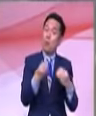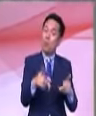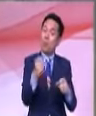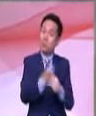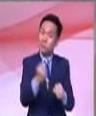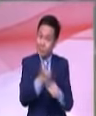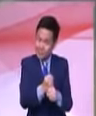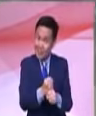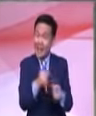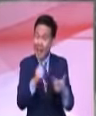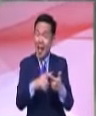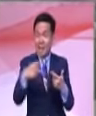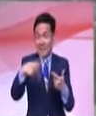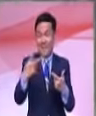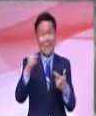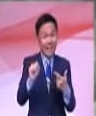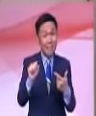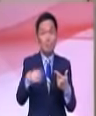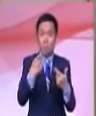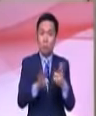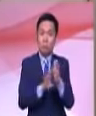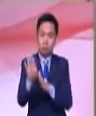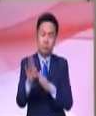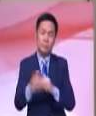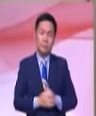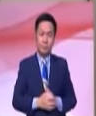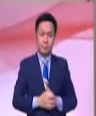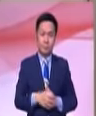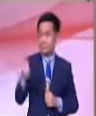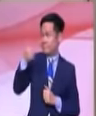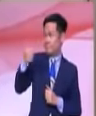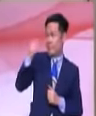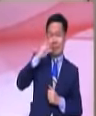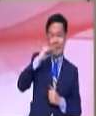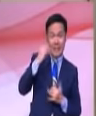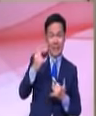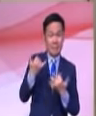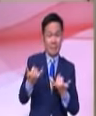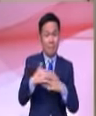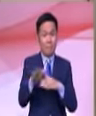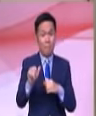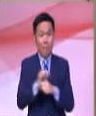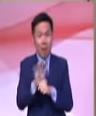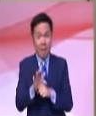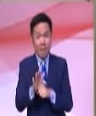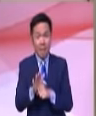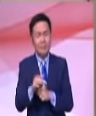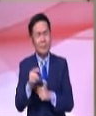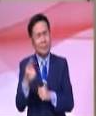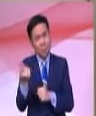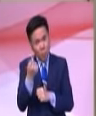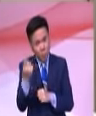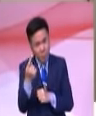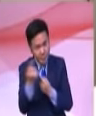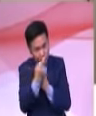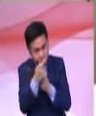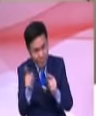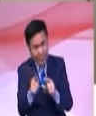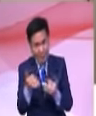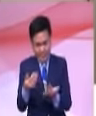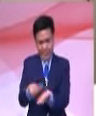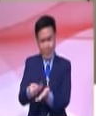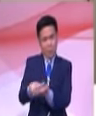pembangunan perusahaan kecil dan sederhana. Pemulihan ekonomi pasca COVID. Sebab saya sering menyebut perkara ini bahawa